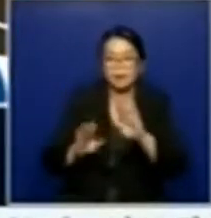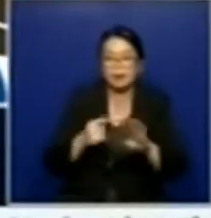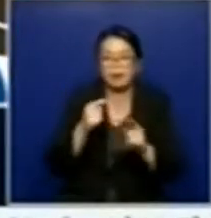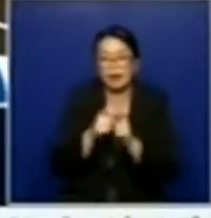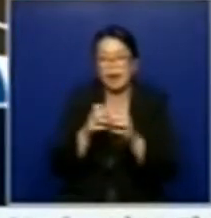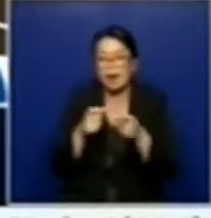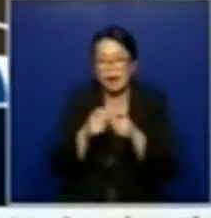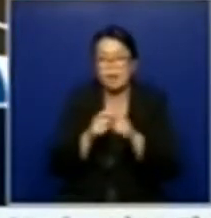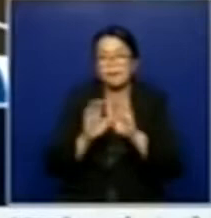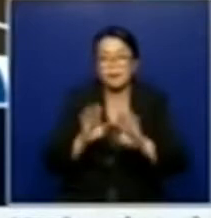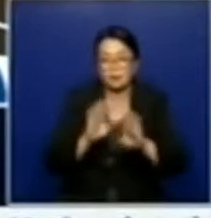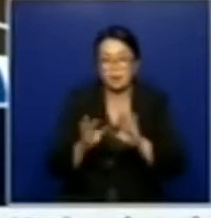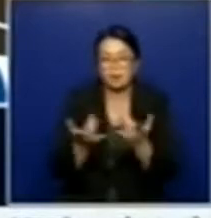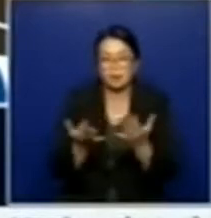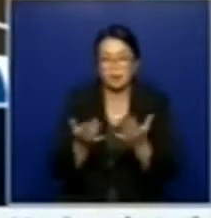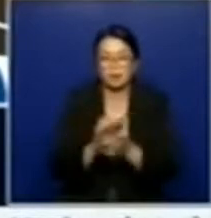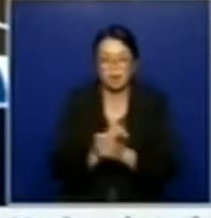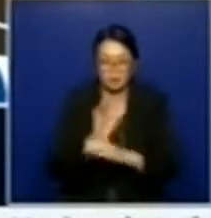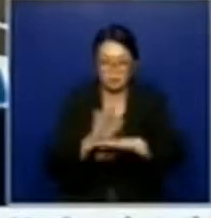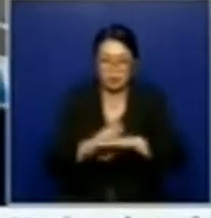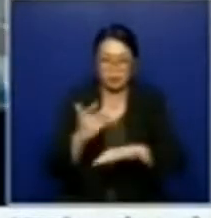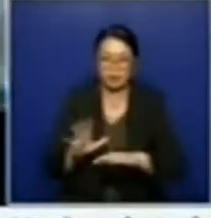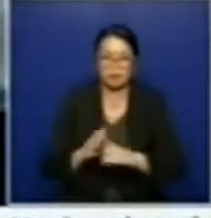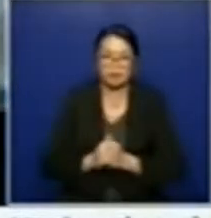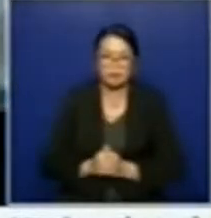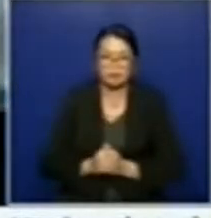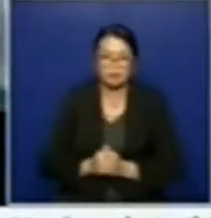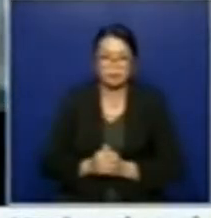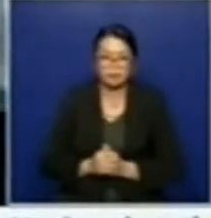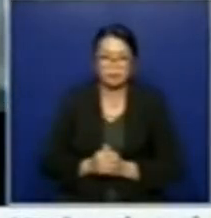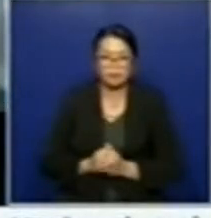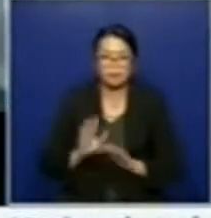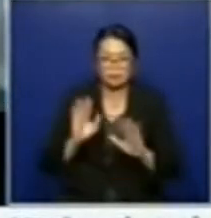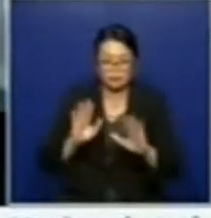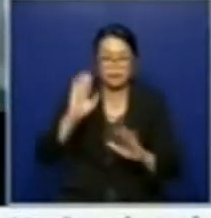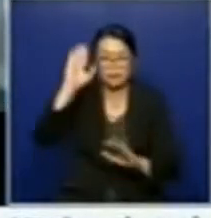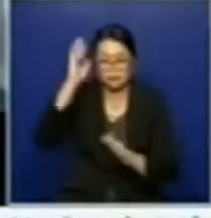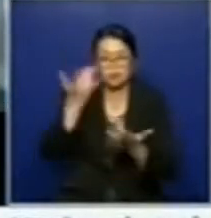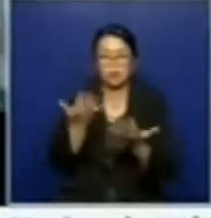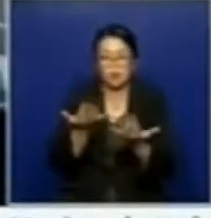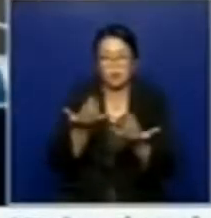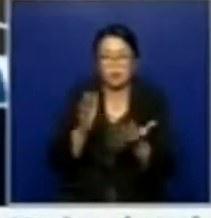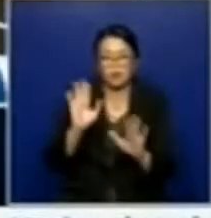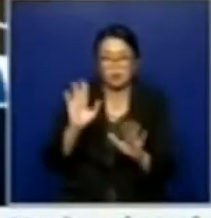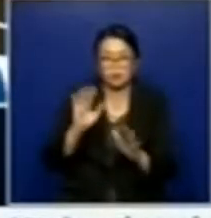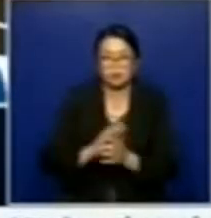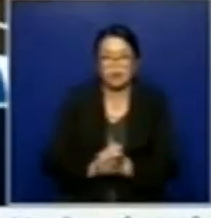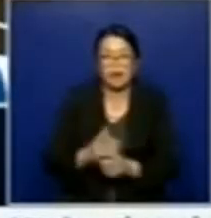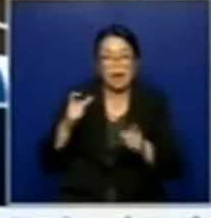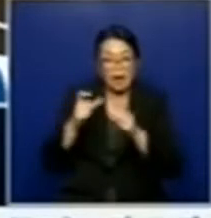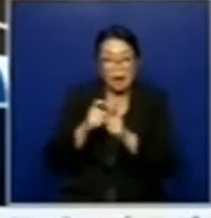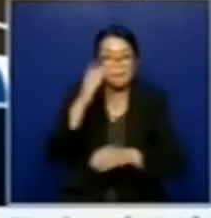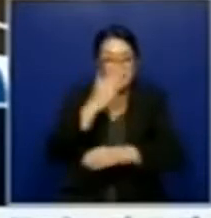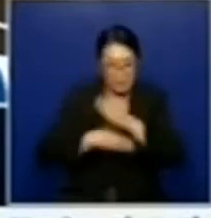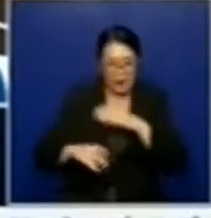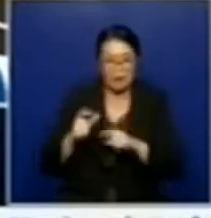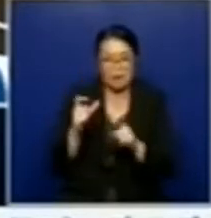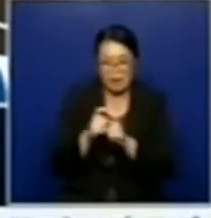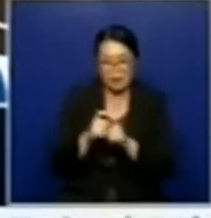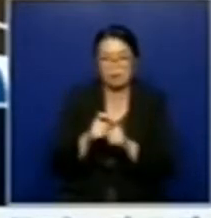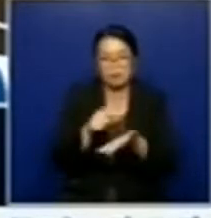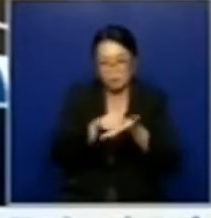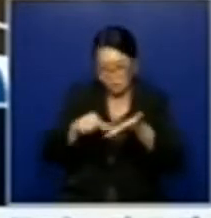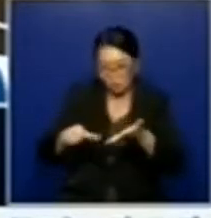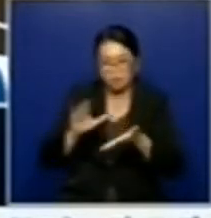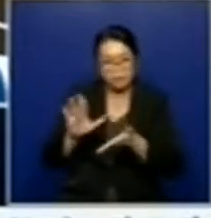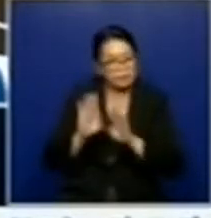เสียดสีฮะ ผมคิดคําเปรียบเทียบที่ตรงที่สุดแล้วคร ับ ก็กรุณาอย่านะครับถอนนะครับอย่าบอกคุณพิการมารวมกันนะอย่าไปเปรียบเทียบเ